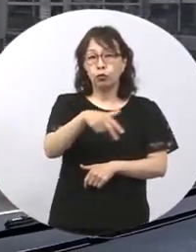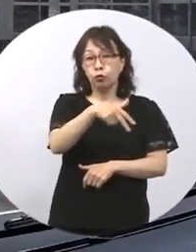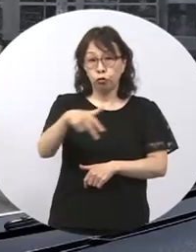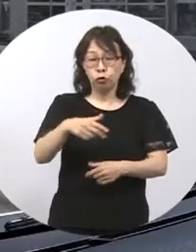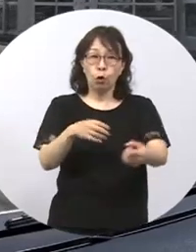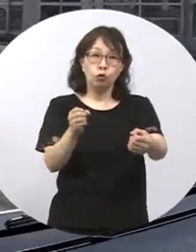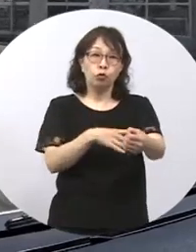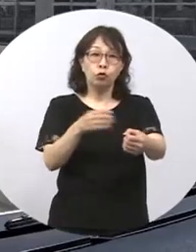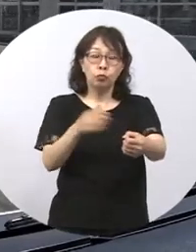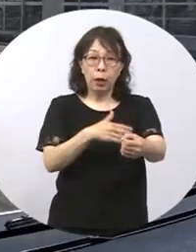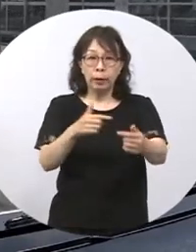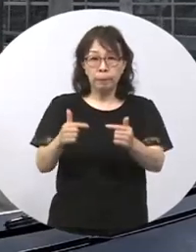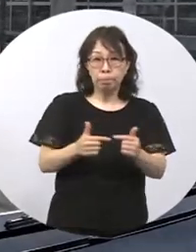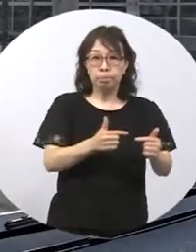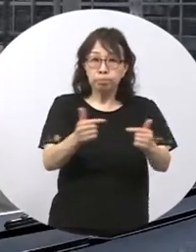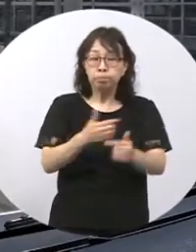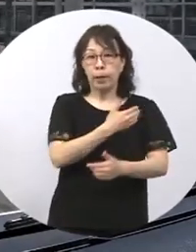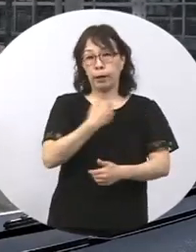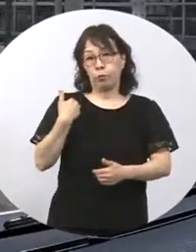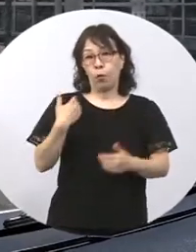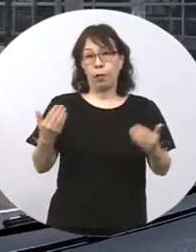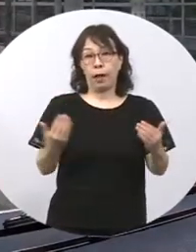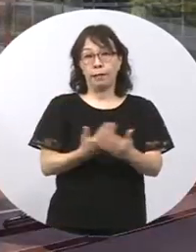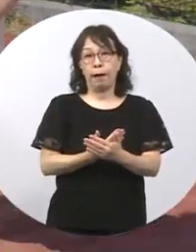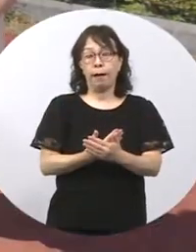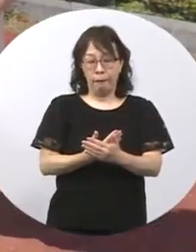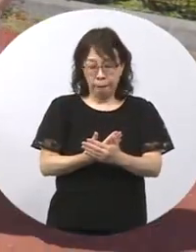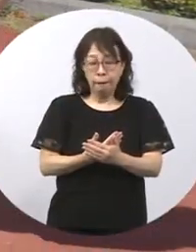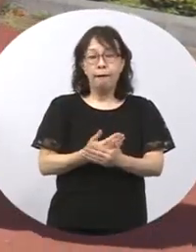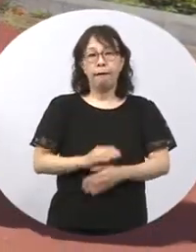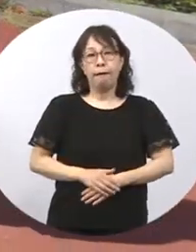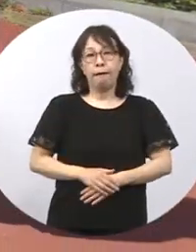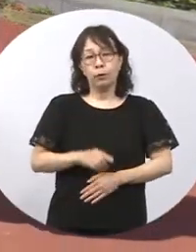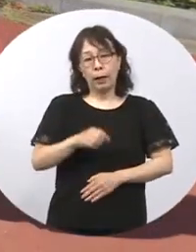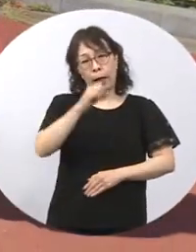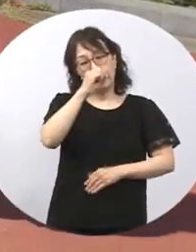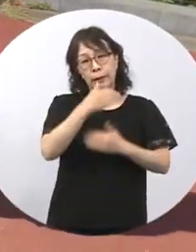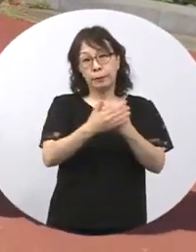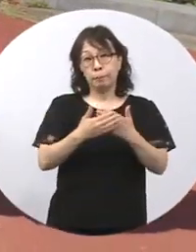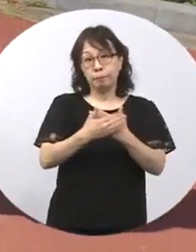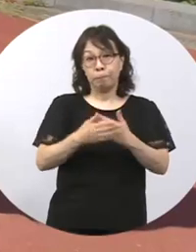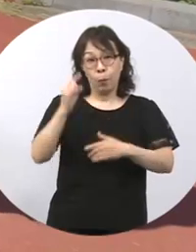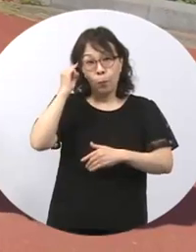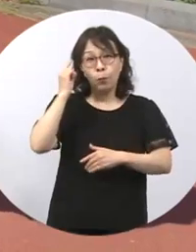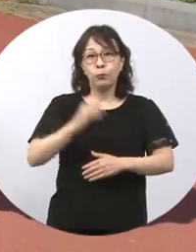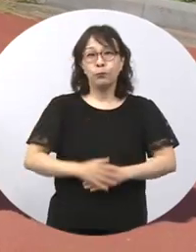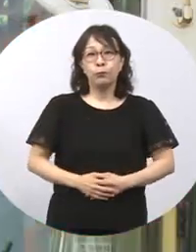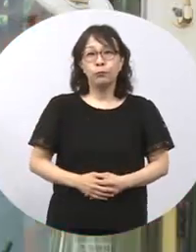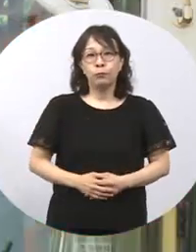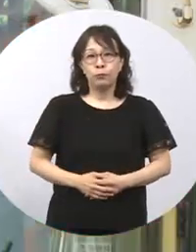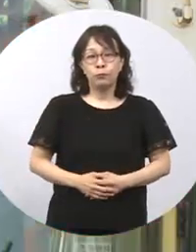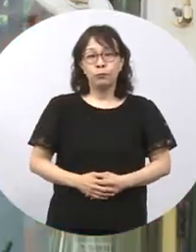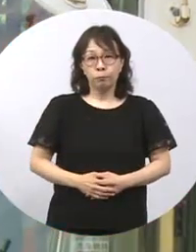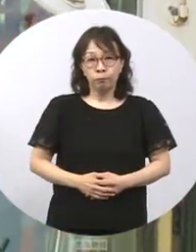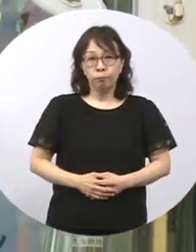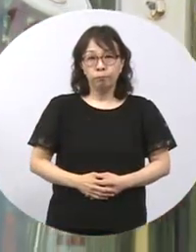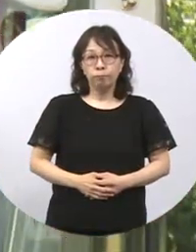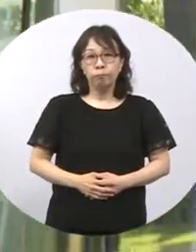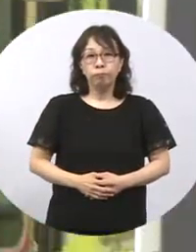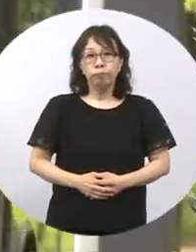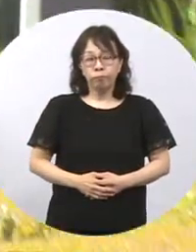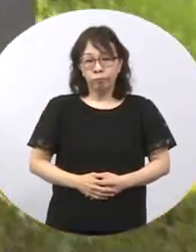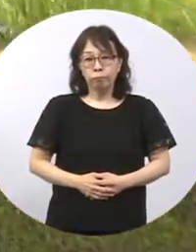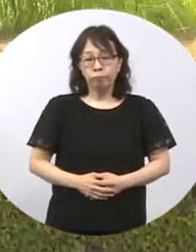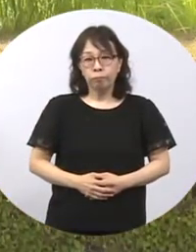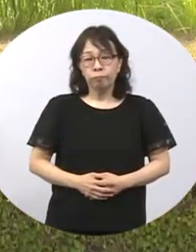ケットにまで、こうアクセス直接できるというところが、さらにメリットになるかなと思っております。 AI オンデ